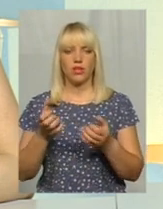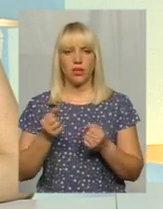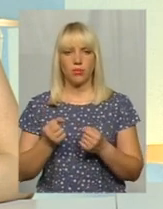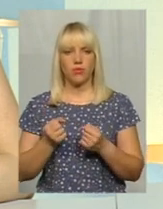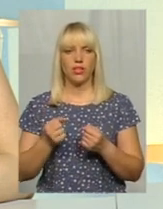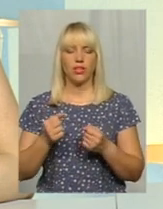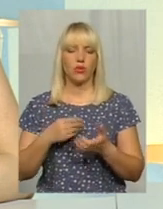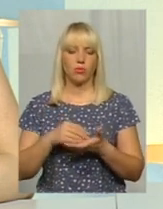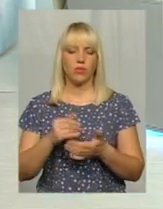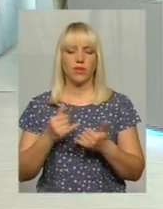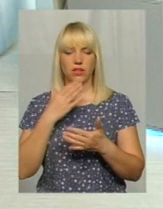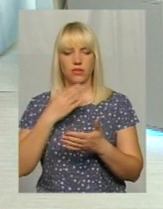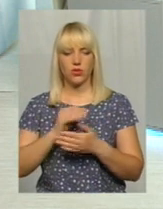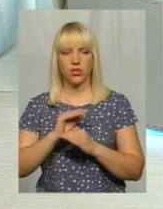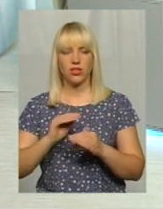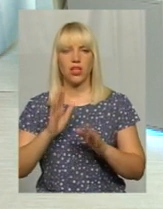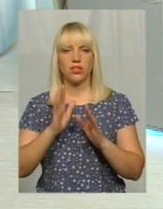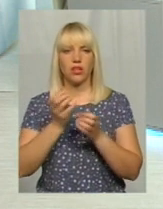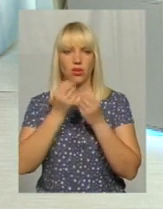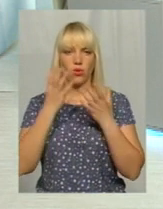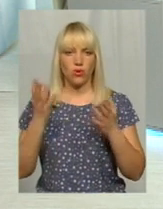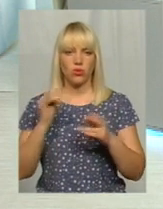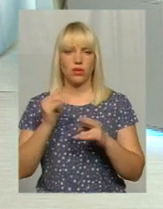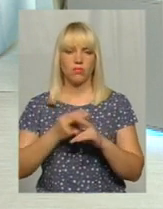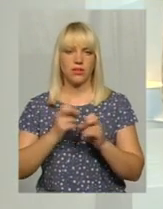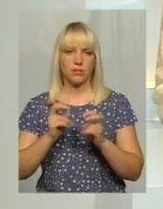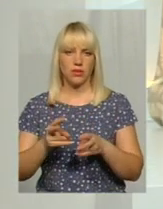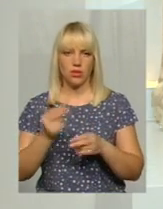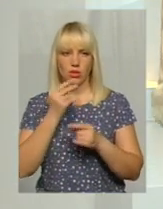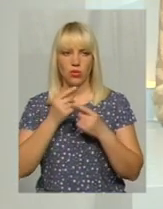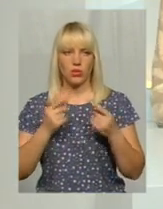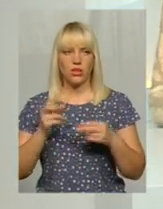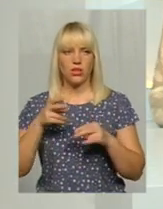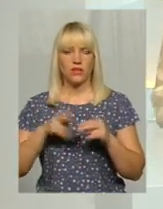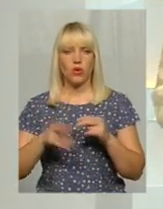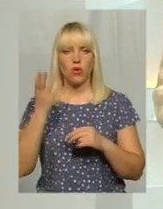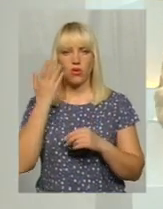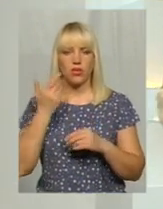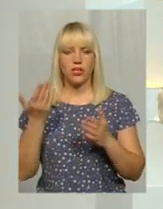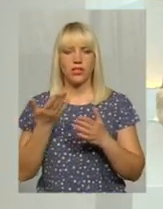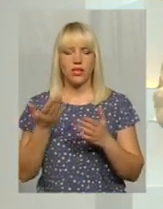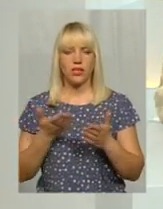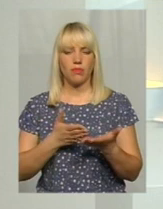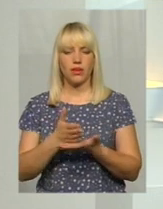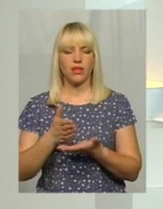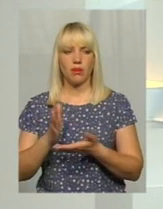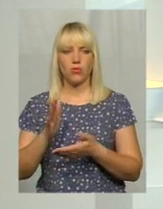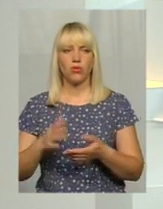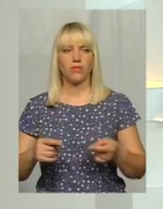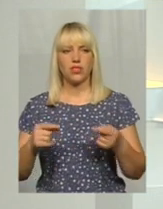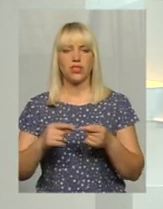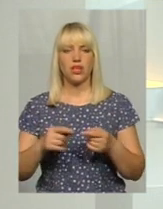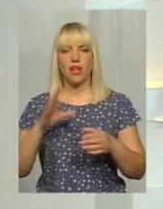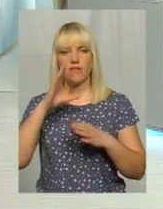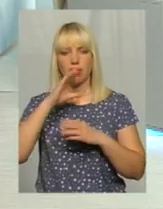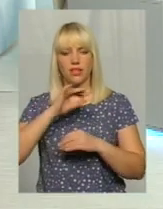своїх діток і сімей хороші продукти і безпечні. Так, і на завершення, пані Юлія, коли і за якими критеріями будете визначати ефективність